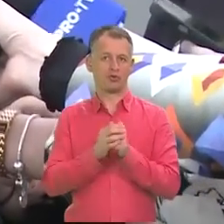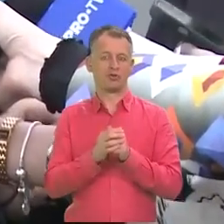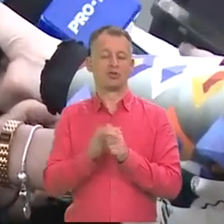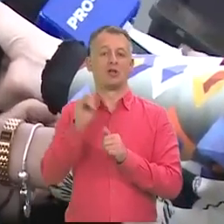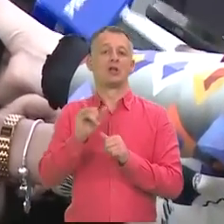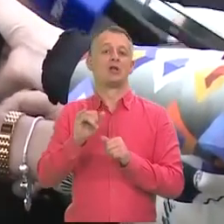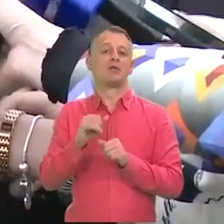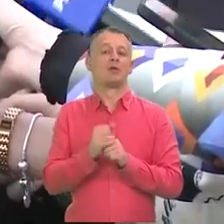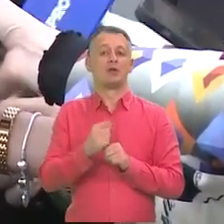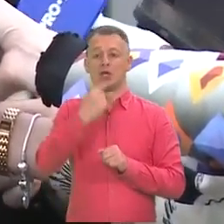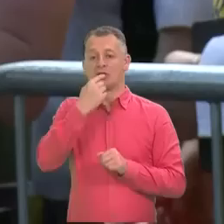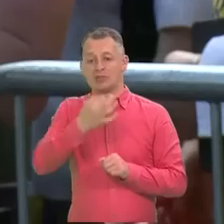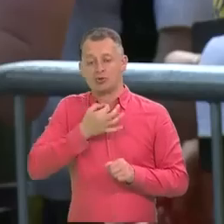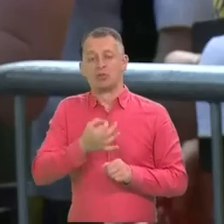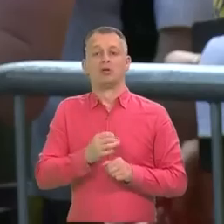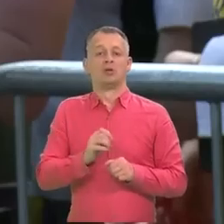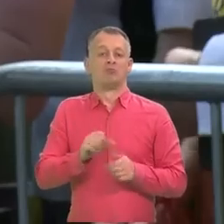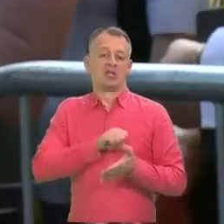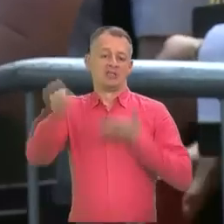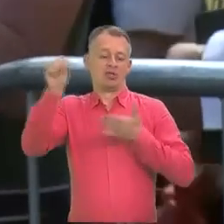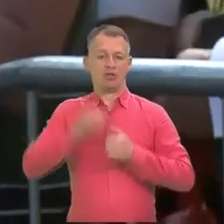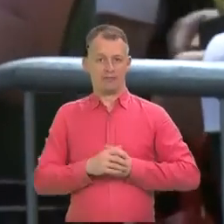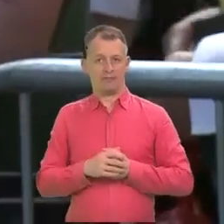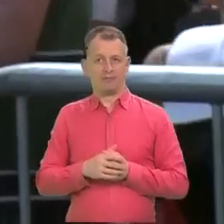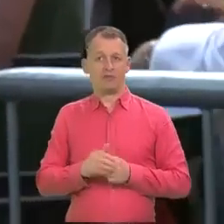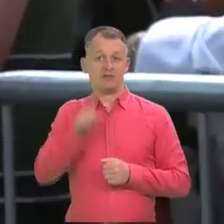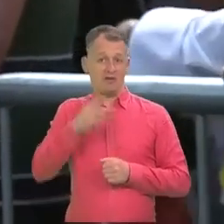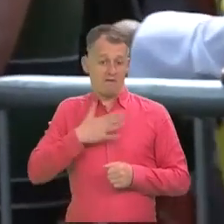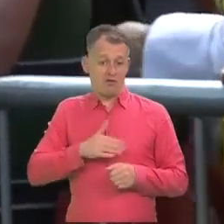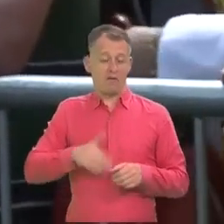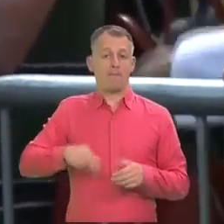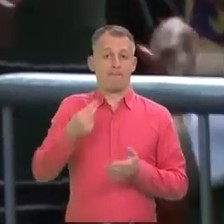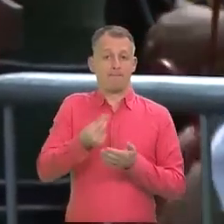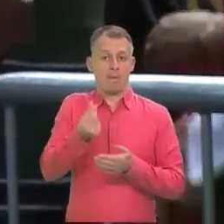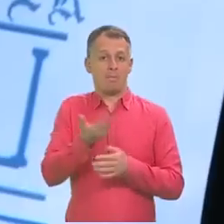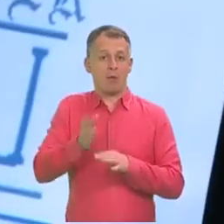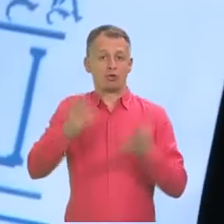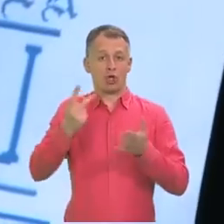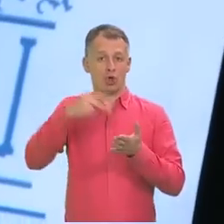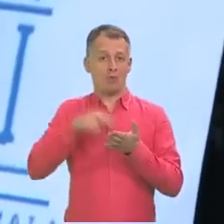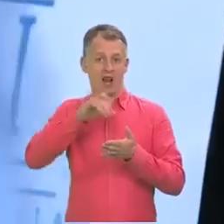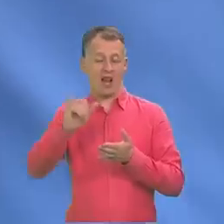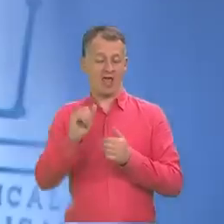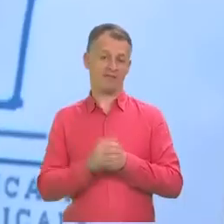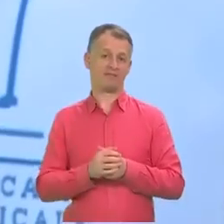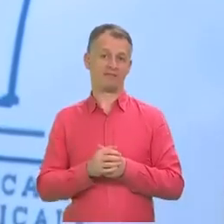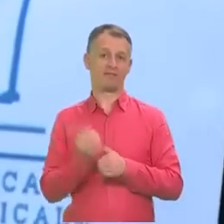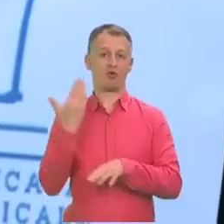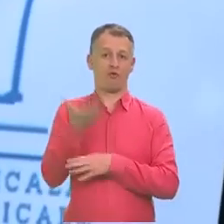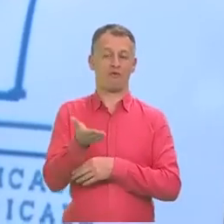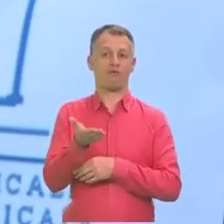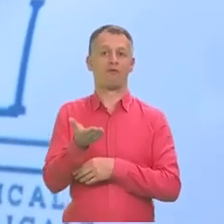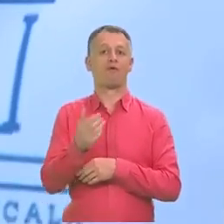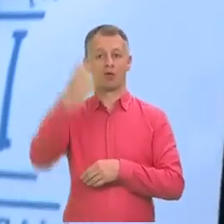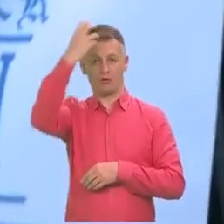ne-au spus foarte clar că ea se respinge. Angajații din educație vor bani mai mulți, și anume 2000 de lei, dar net. Guvernul a oferit suma de